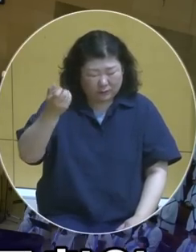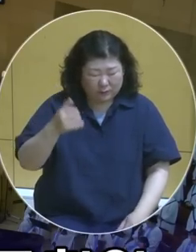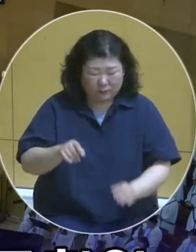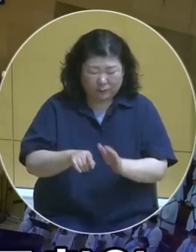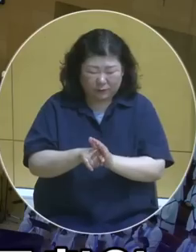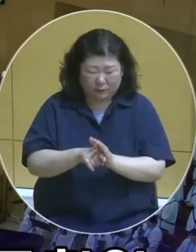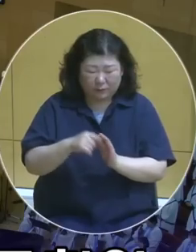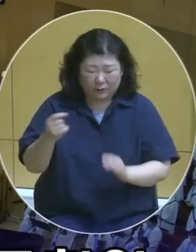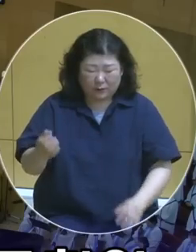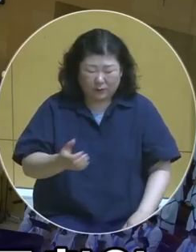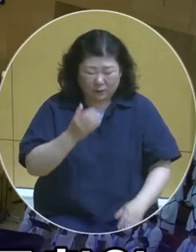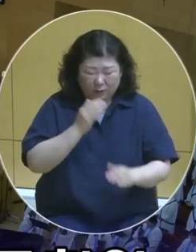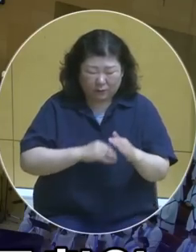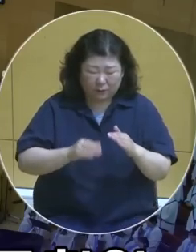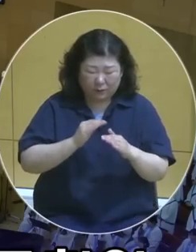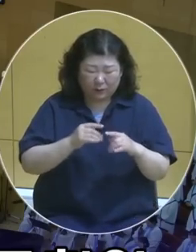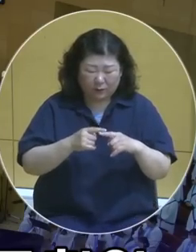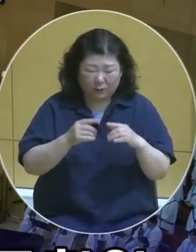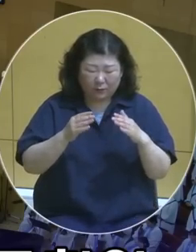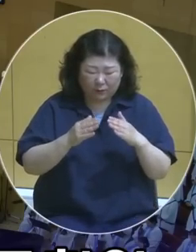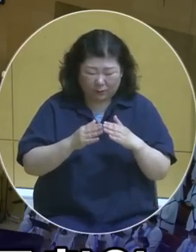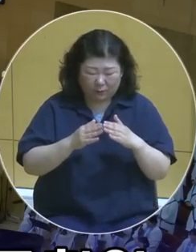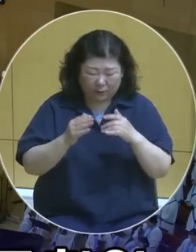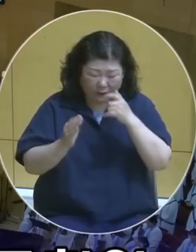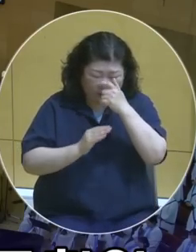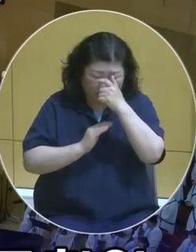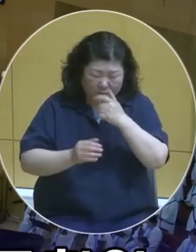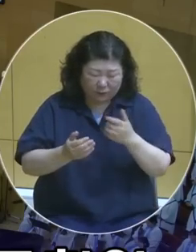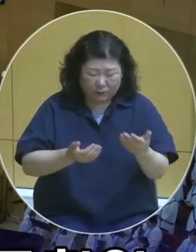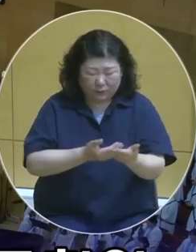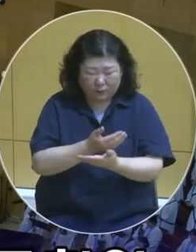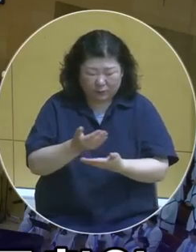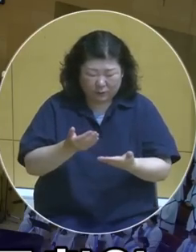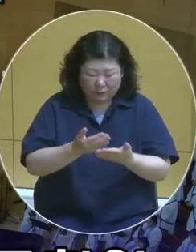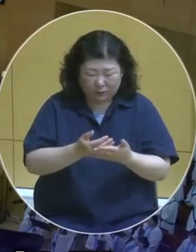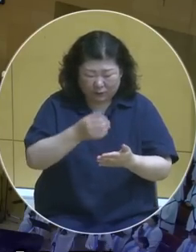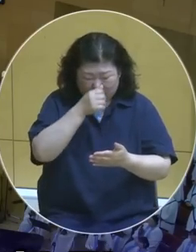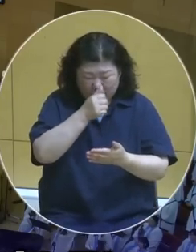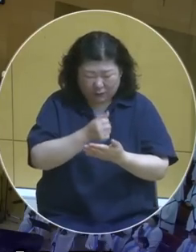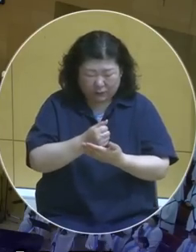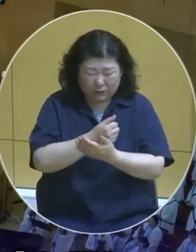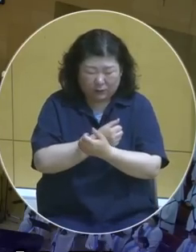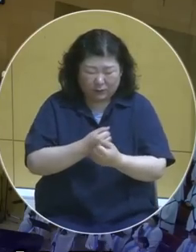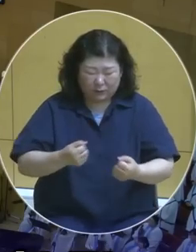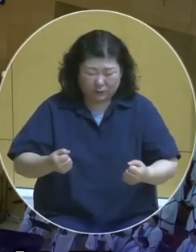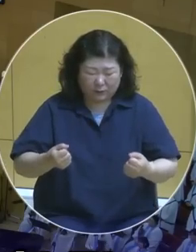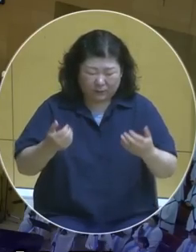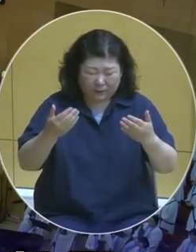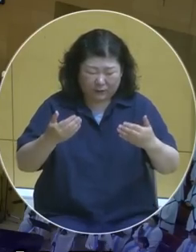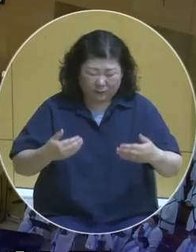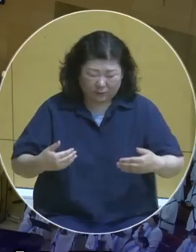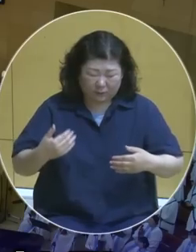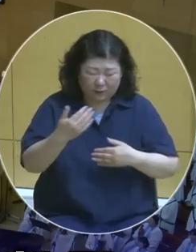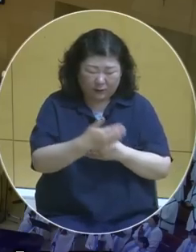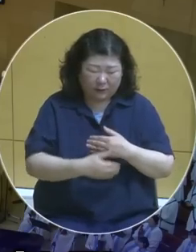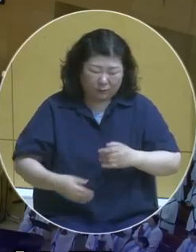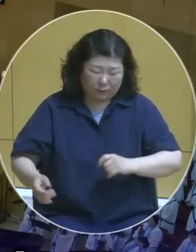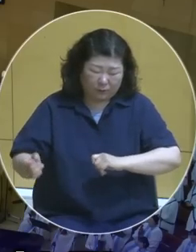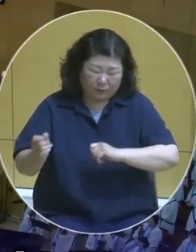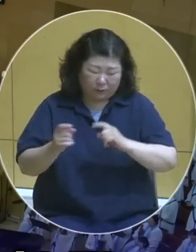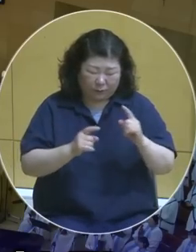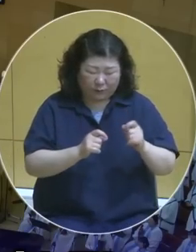나는 성령을 믿으며 거룩한 공교회와 성도의 교제와 죄를 용서받는